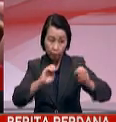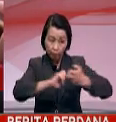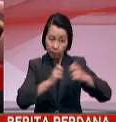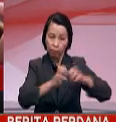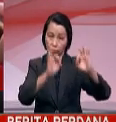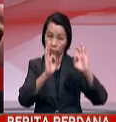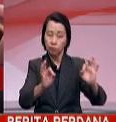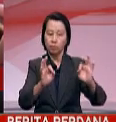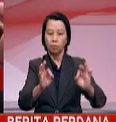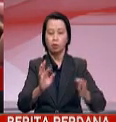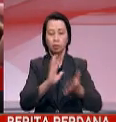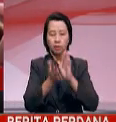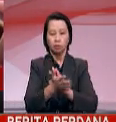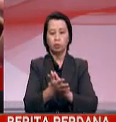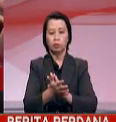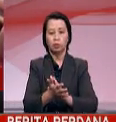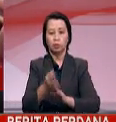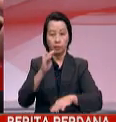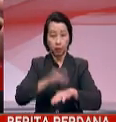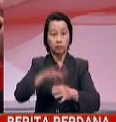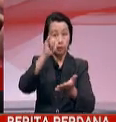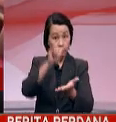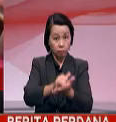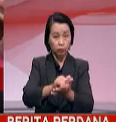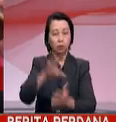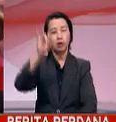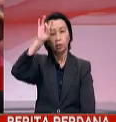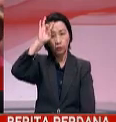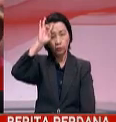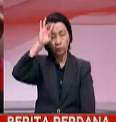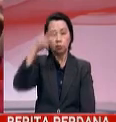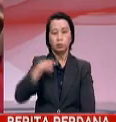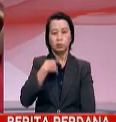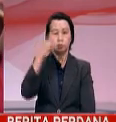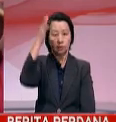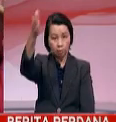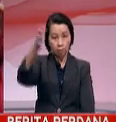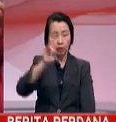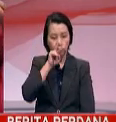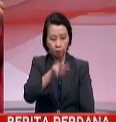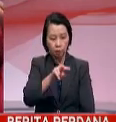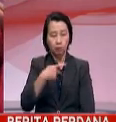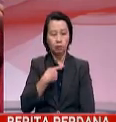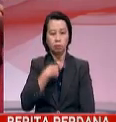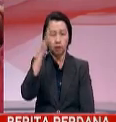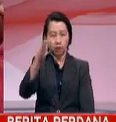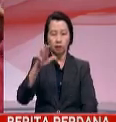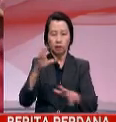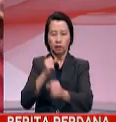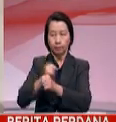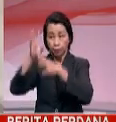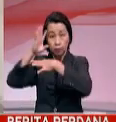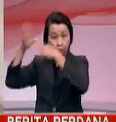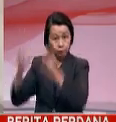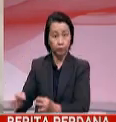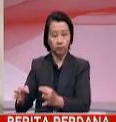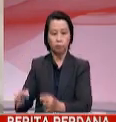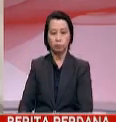masalah, maka pada masa itu insya-Allah kita akan tengok dan kita akan dapatlah satu keputusan.